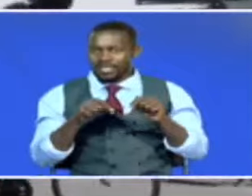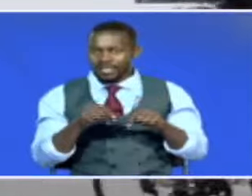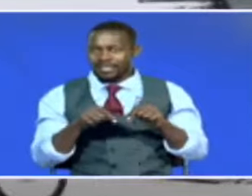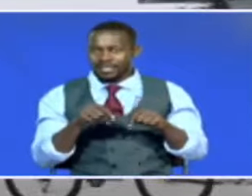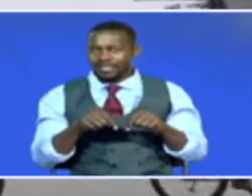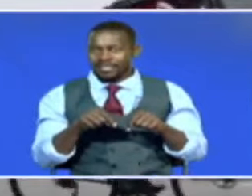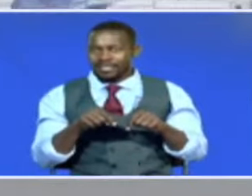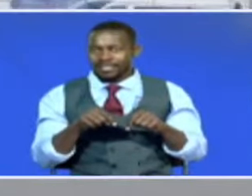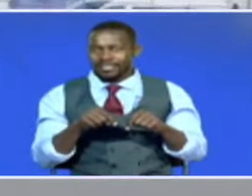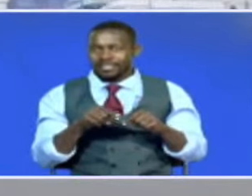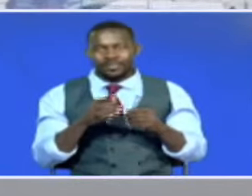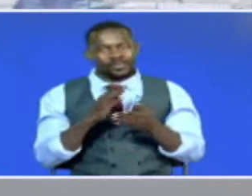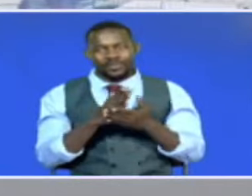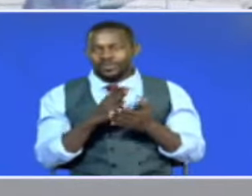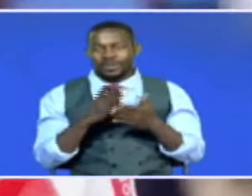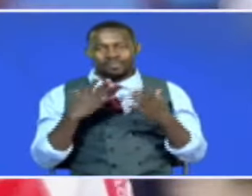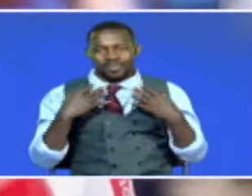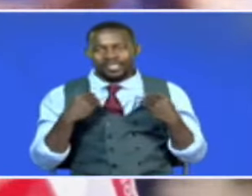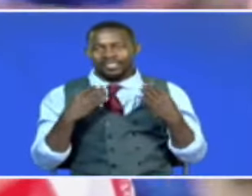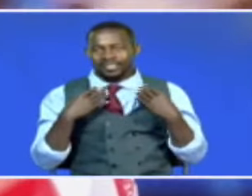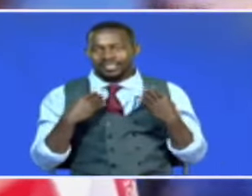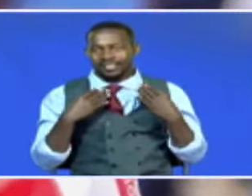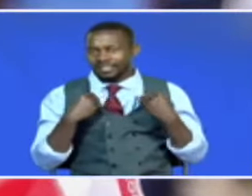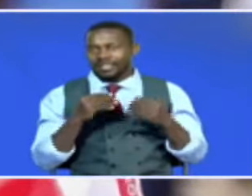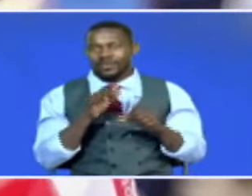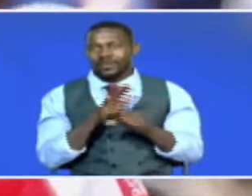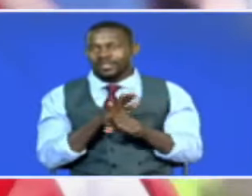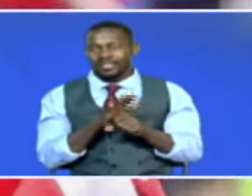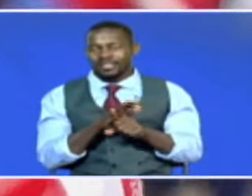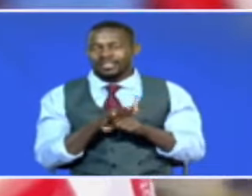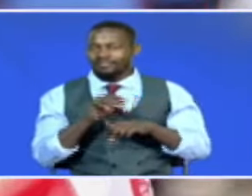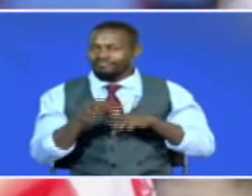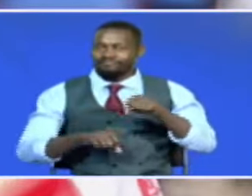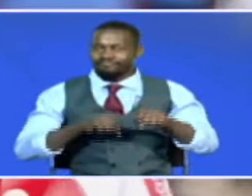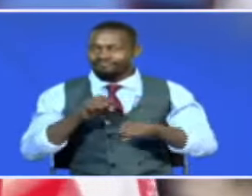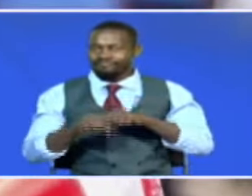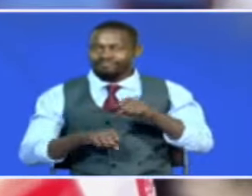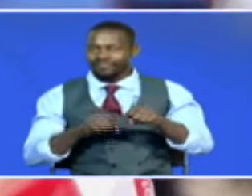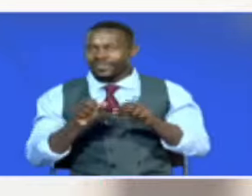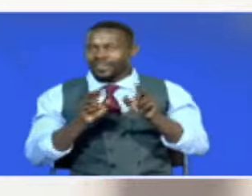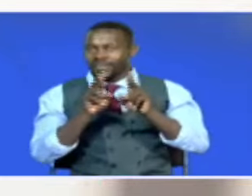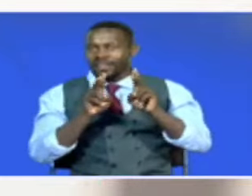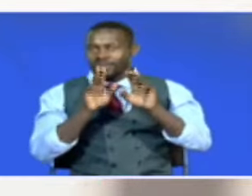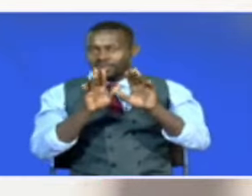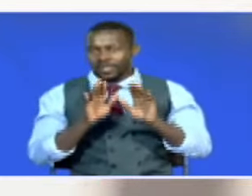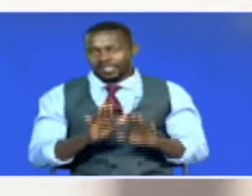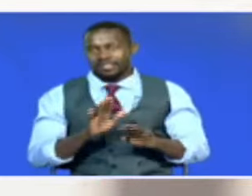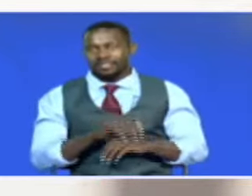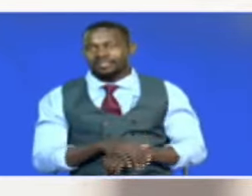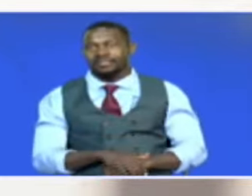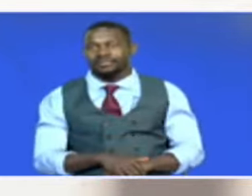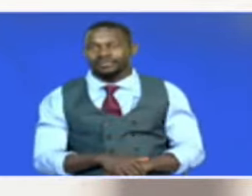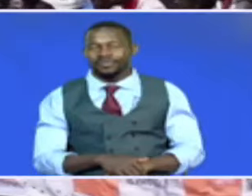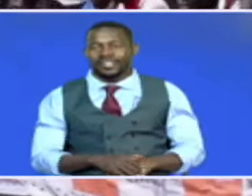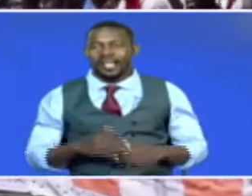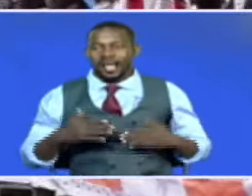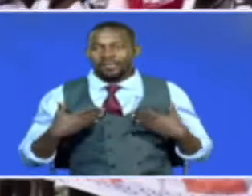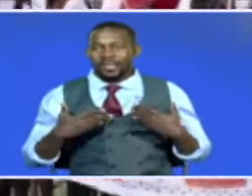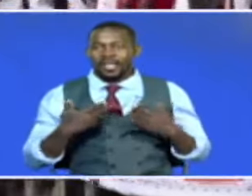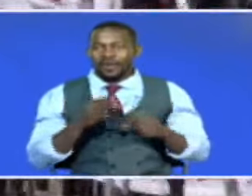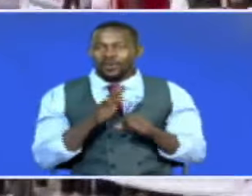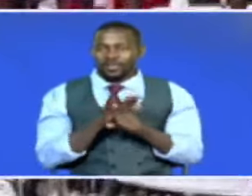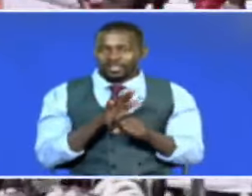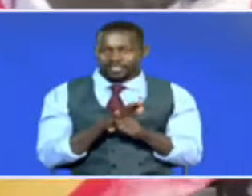ni bidii tu ya mazoezi. Baiskeli inafurahia juu mwili yako itakuwa fit. I'm so happy in winner ni black